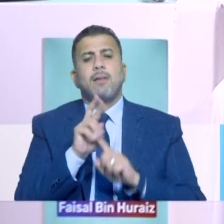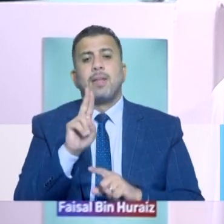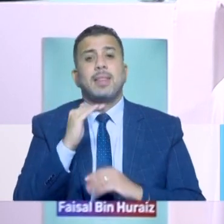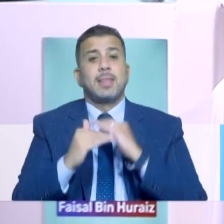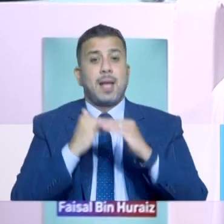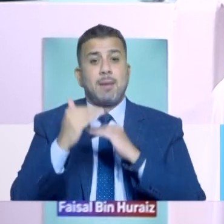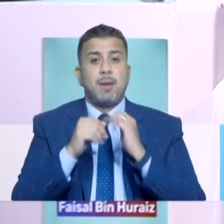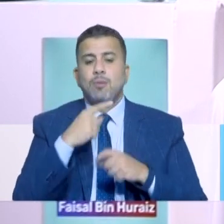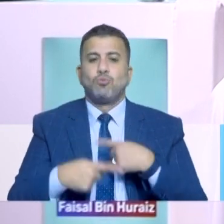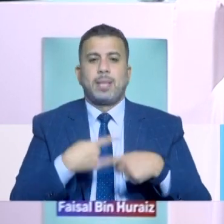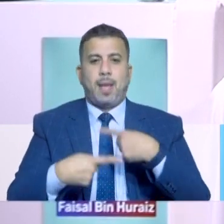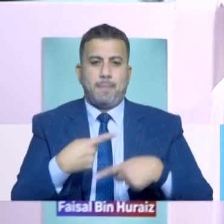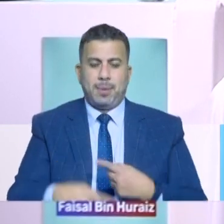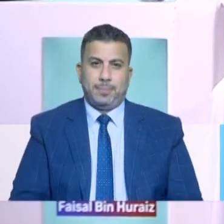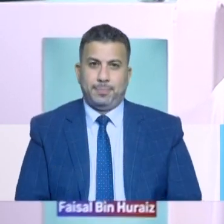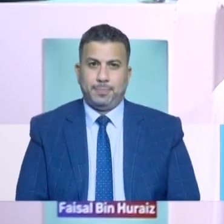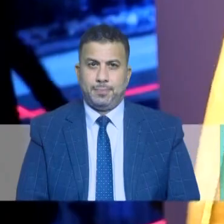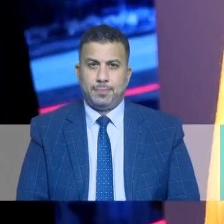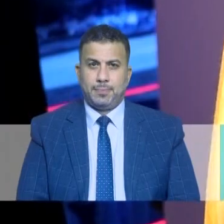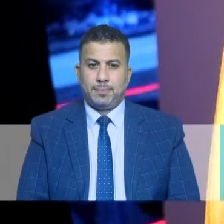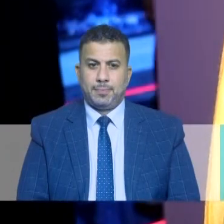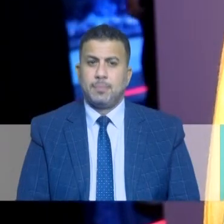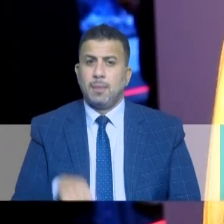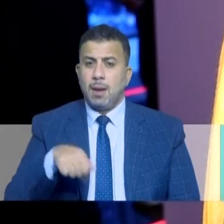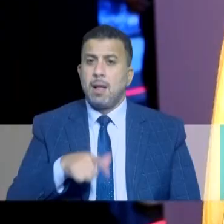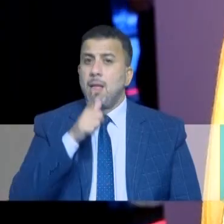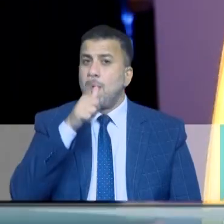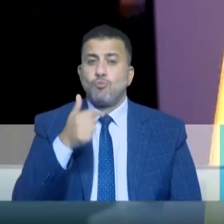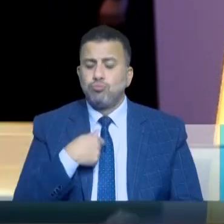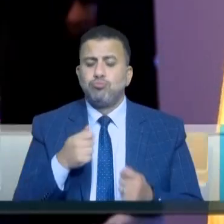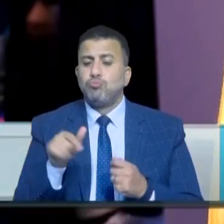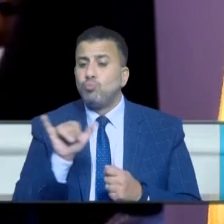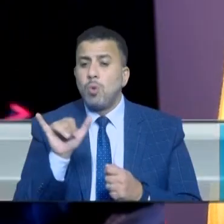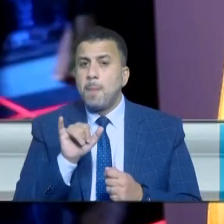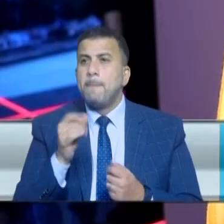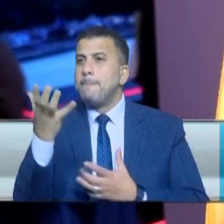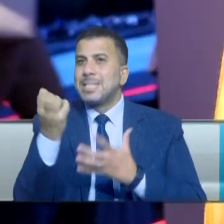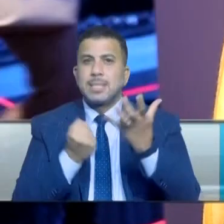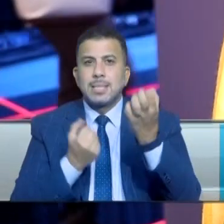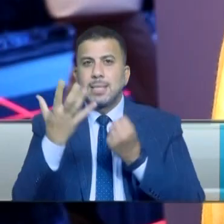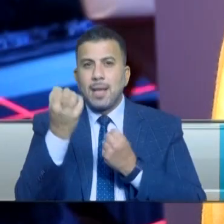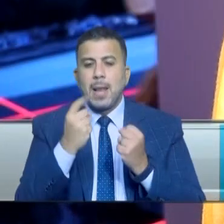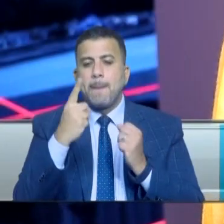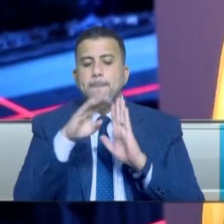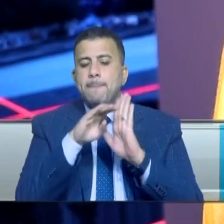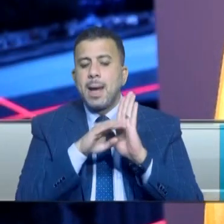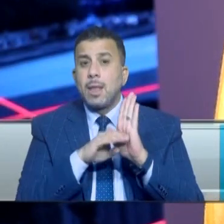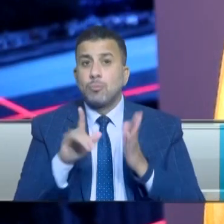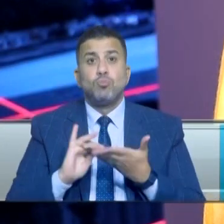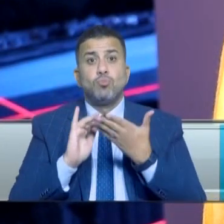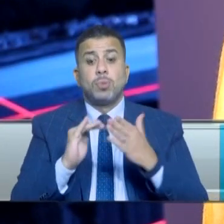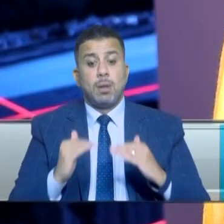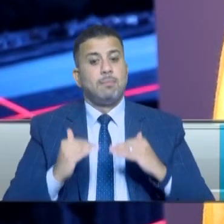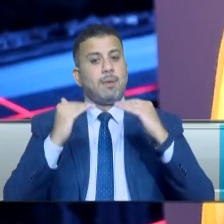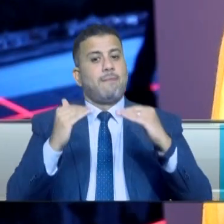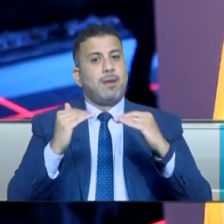التنميه المستدامه تحدثت اليوم عن اهميه تنوع مصادر البيانات واللي تساعد بشكل كبير في رفع